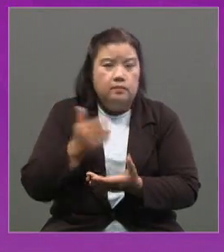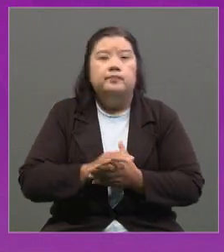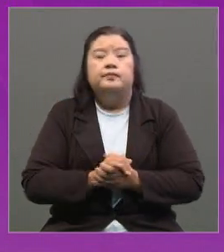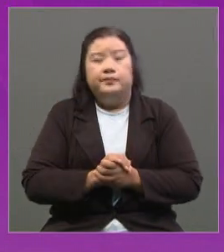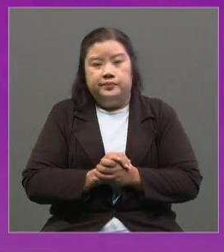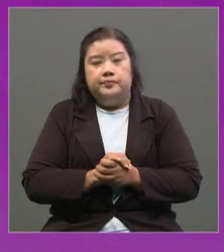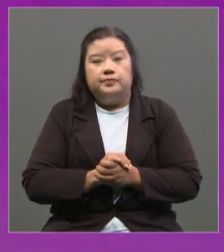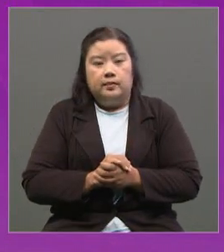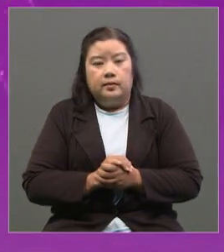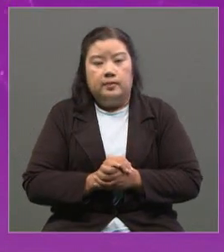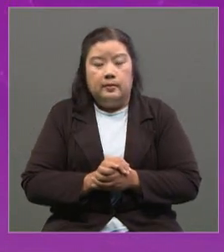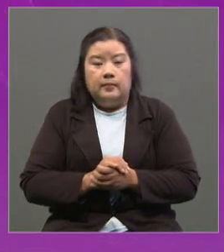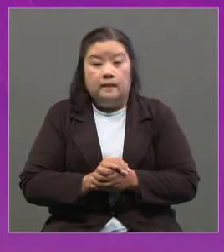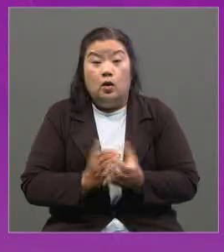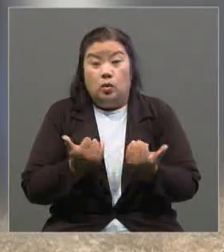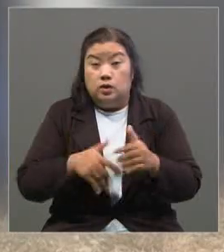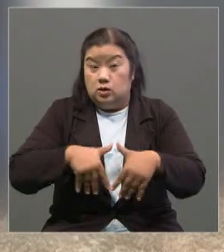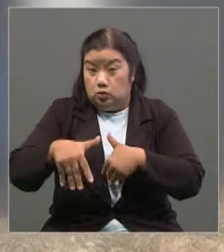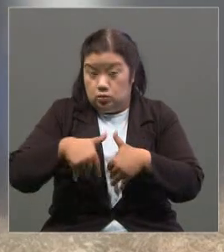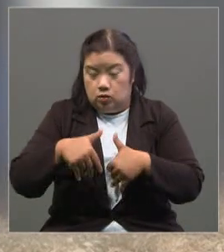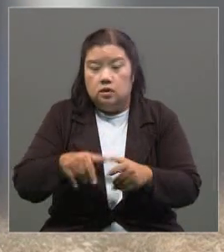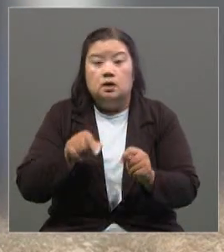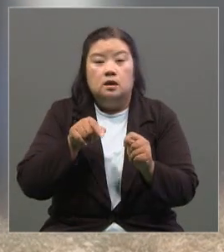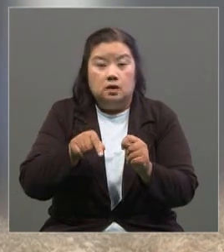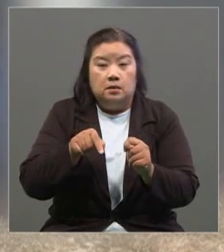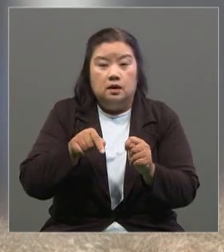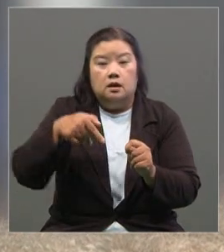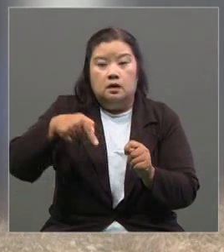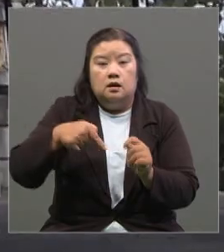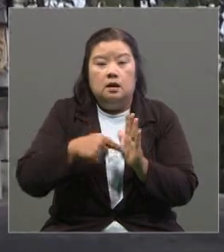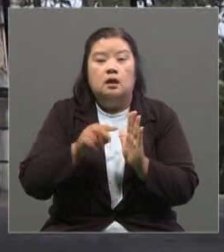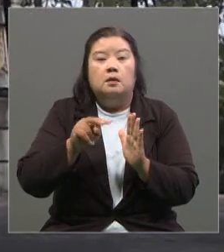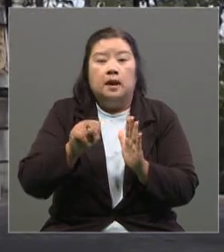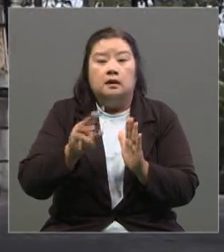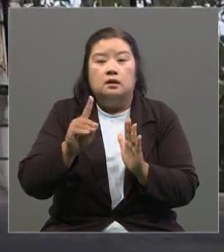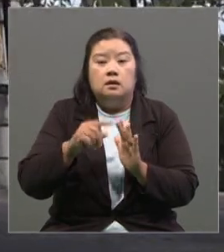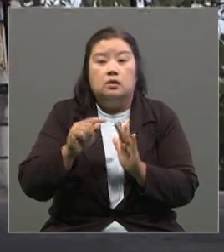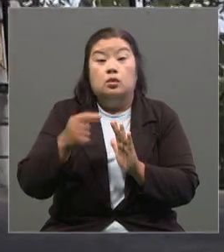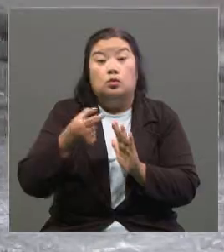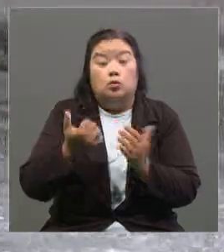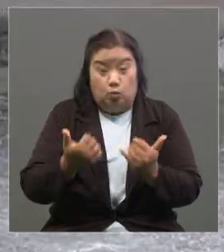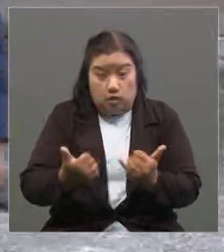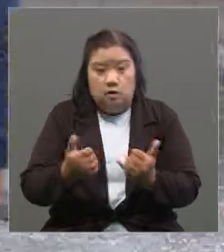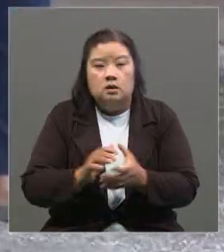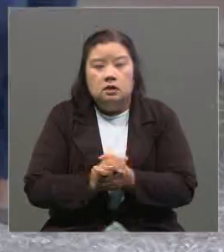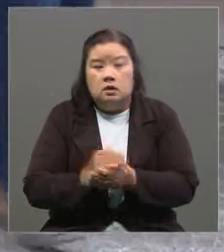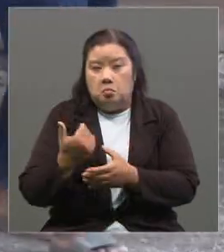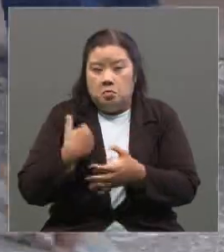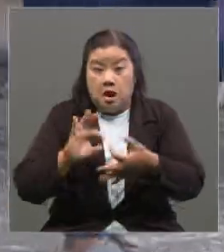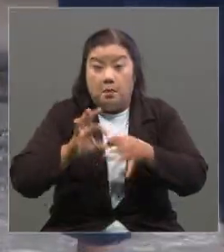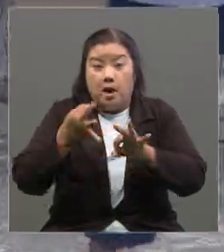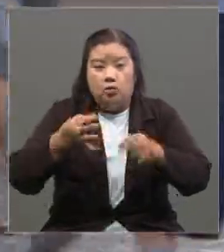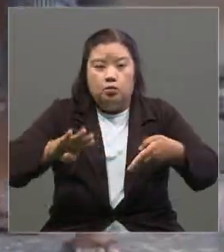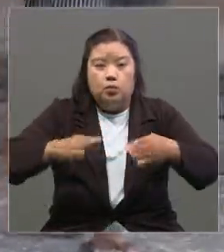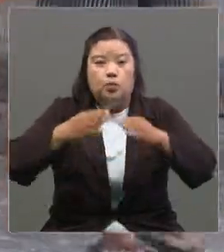หรือไปดูกันนะครับวันนี้ชาวบ้านที่ตำบลพันดุงกว่า 50คนเนี่ยเค้ามารวมตัวกันที่ศาลาแล้วก็ที่หน้าเมรุเผาศพ